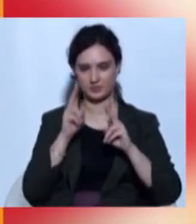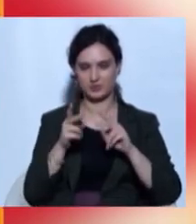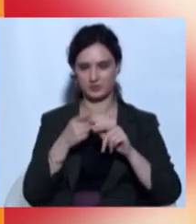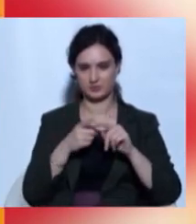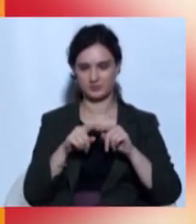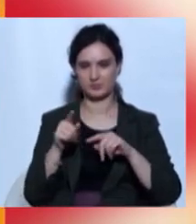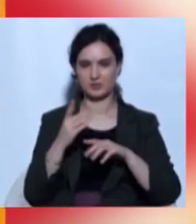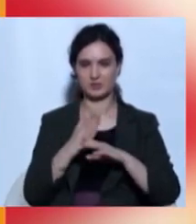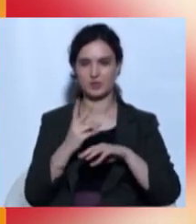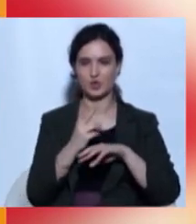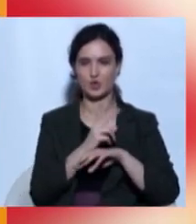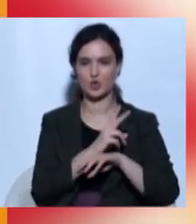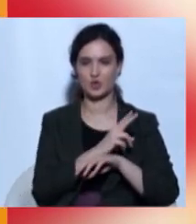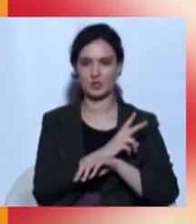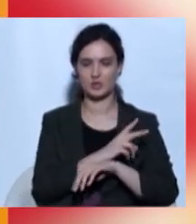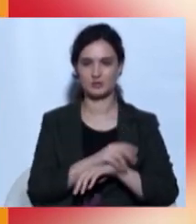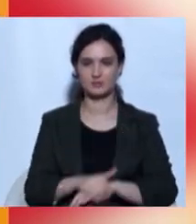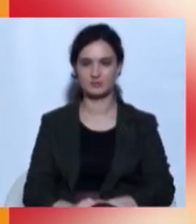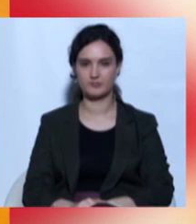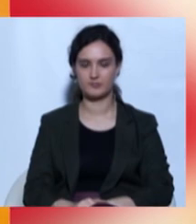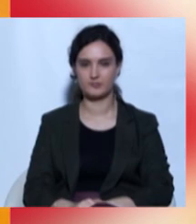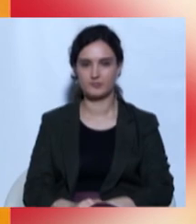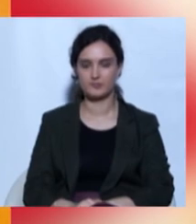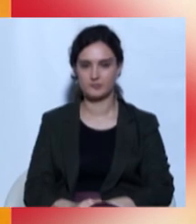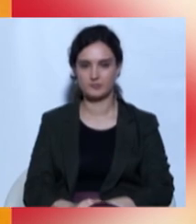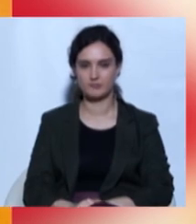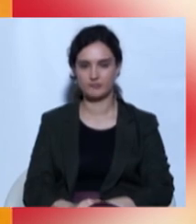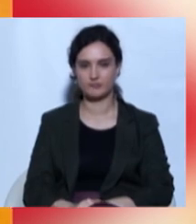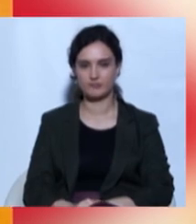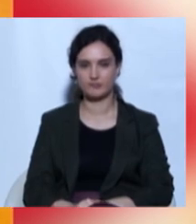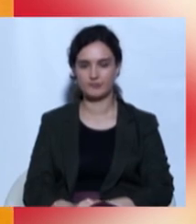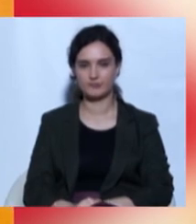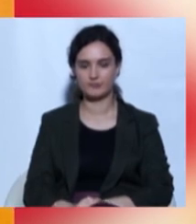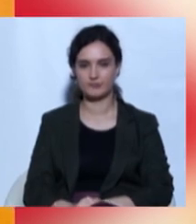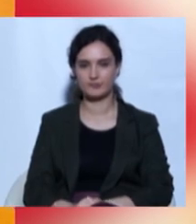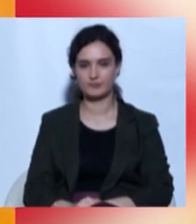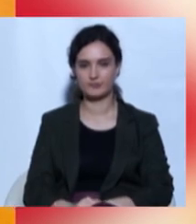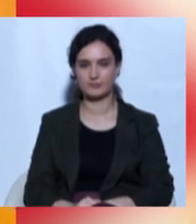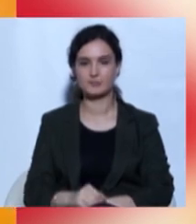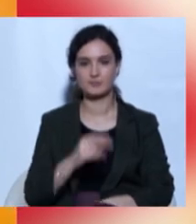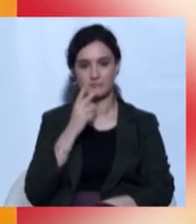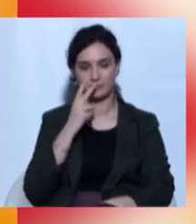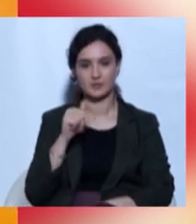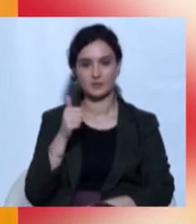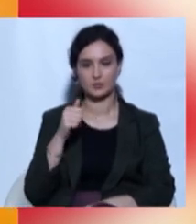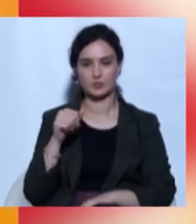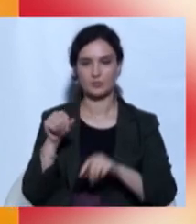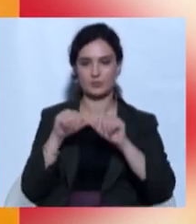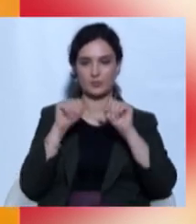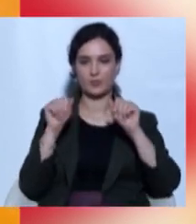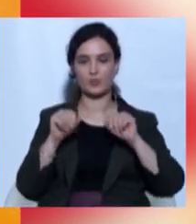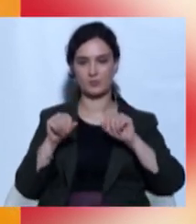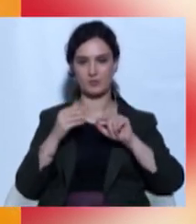ეს არის ლოკოკინა. და ნახეთ როგორი ფორმა,